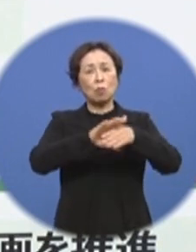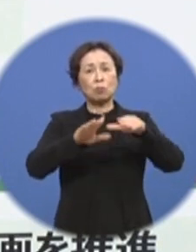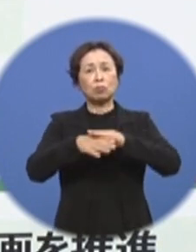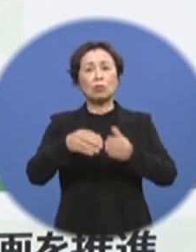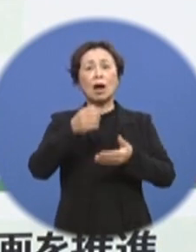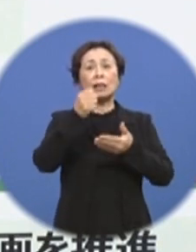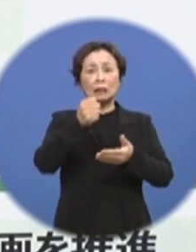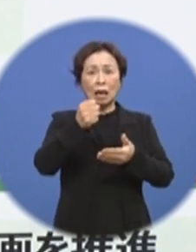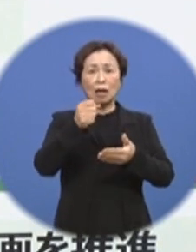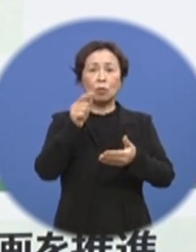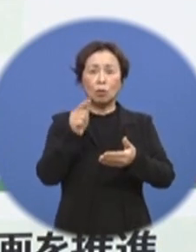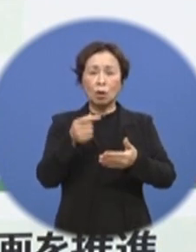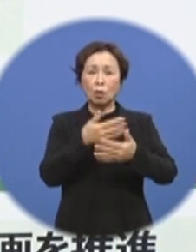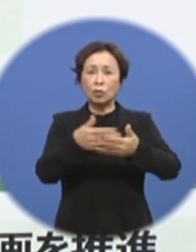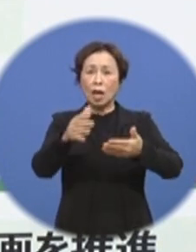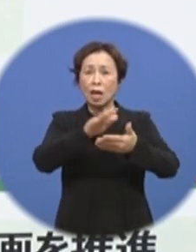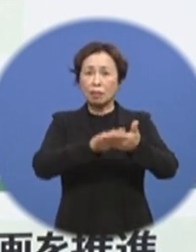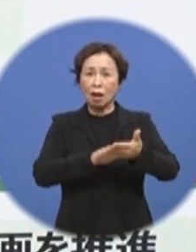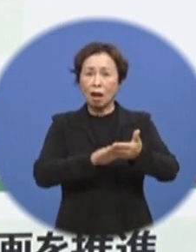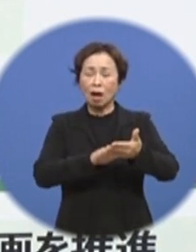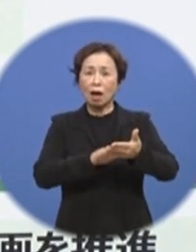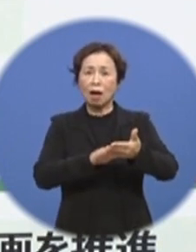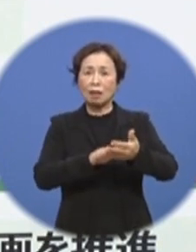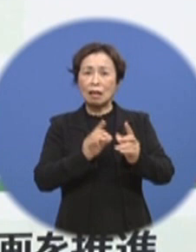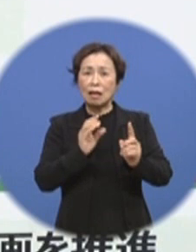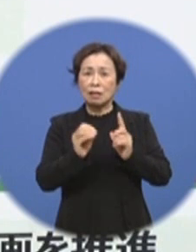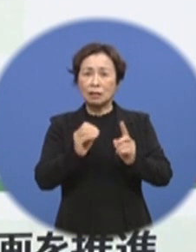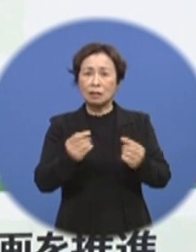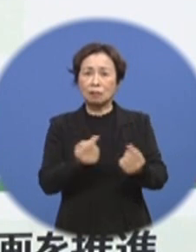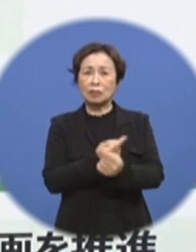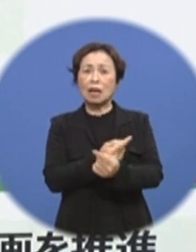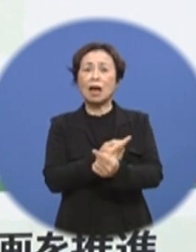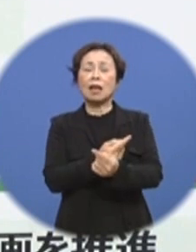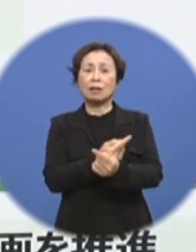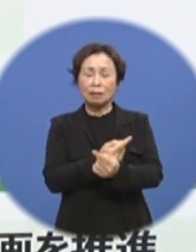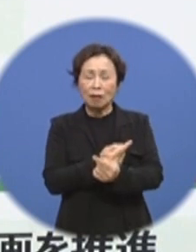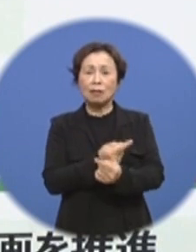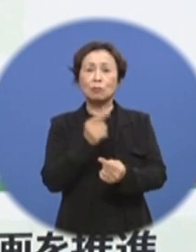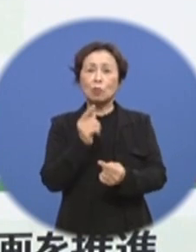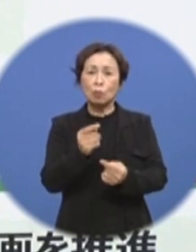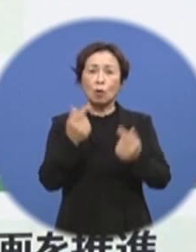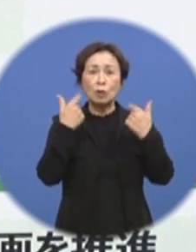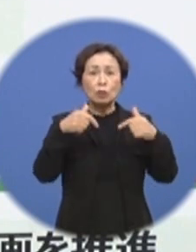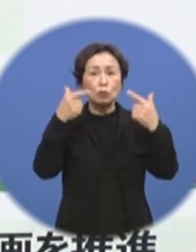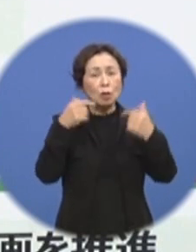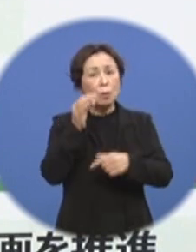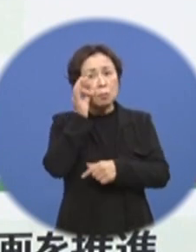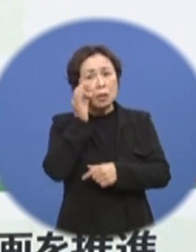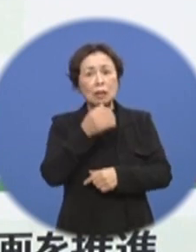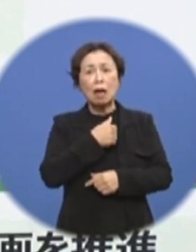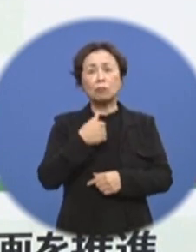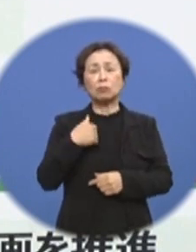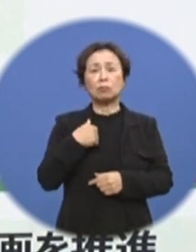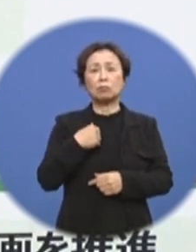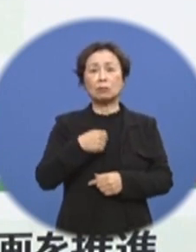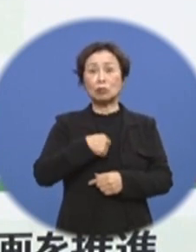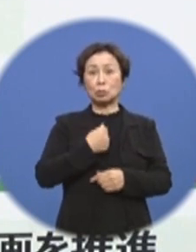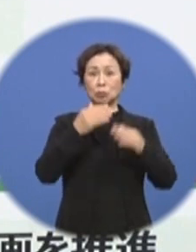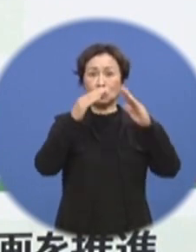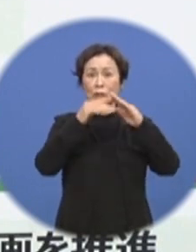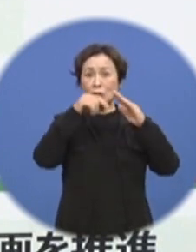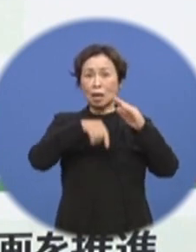データベース化してデジタル化してねそれでいつでも見れるようにすまん家から俺は